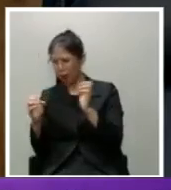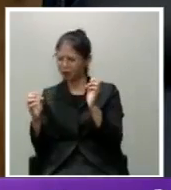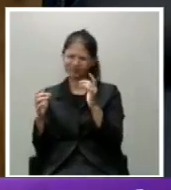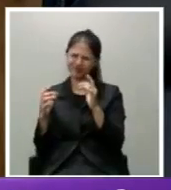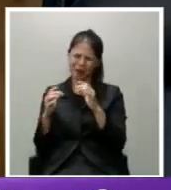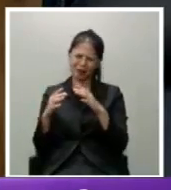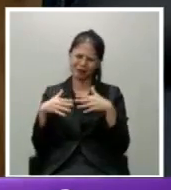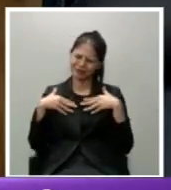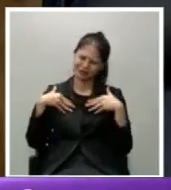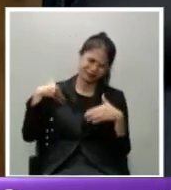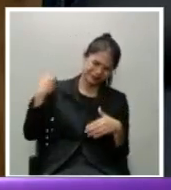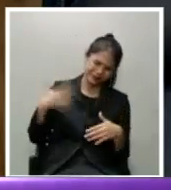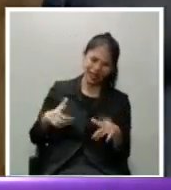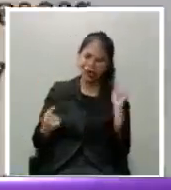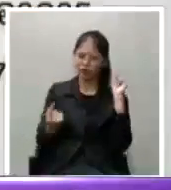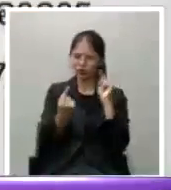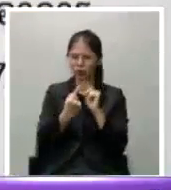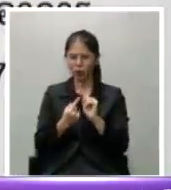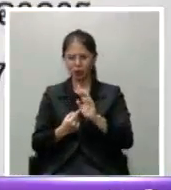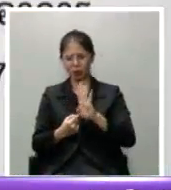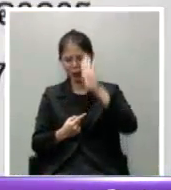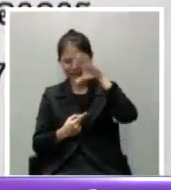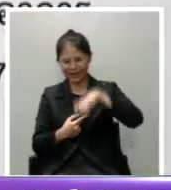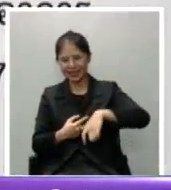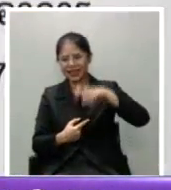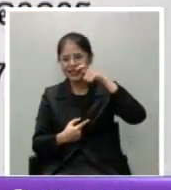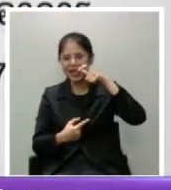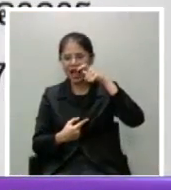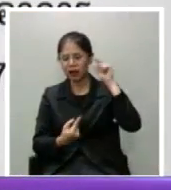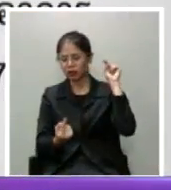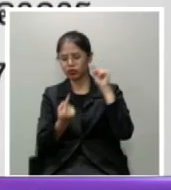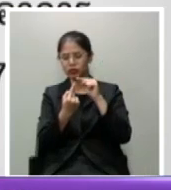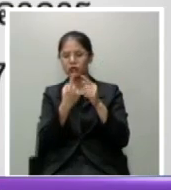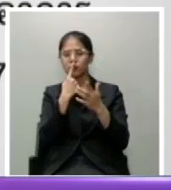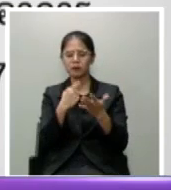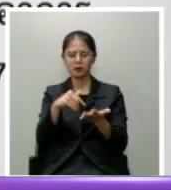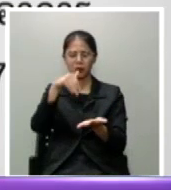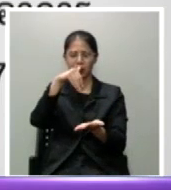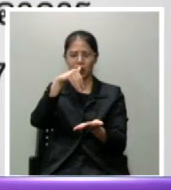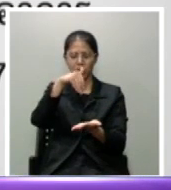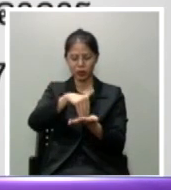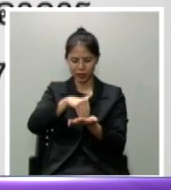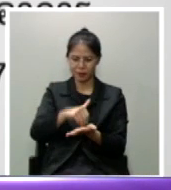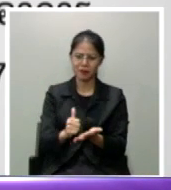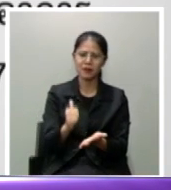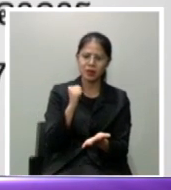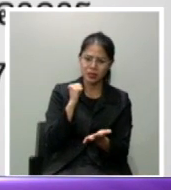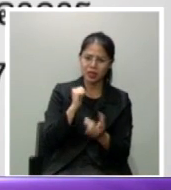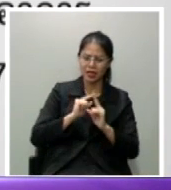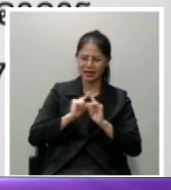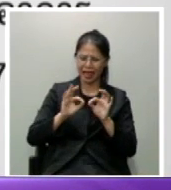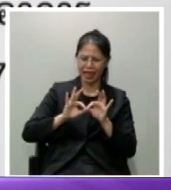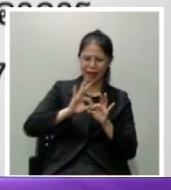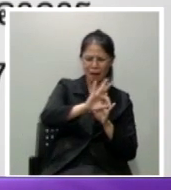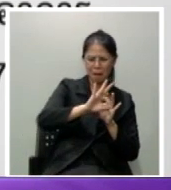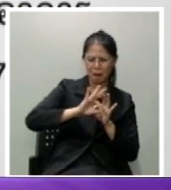อยู่ตรงศูนย์เศรษฐกิจเนี่ยให้ย้ายไปหาที่ในรัศมี200กิโลเมตรแต่ไม่บอก